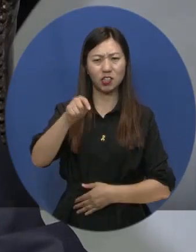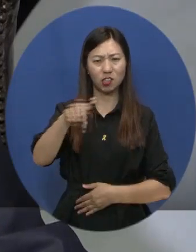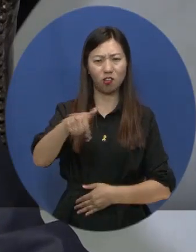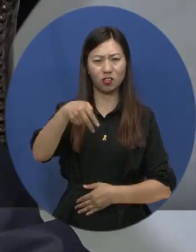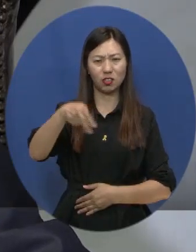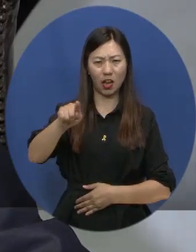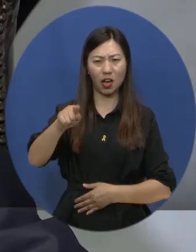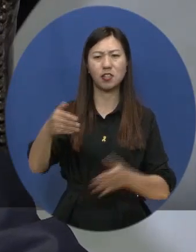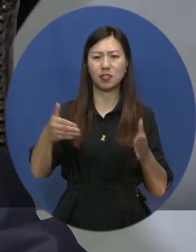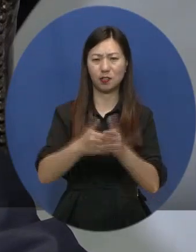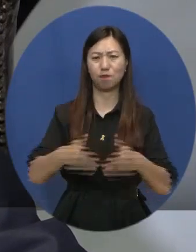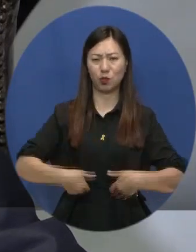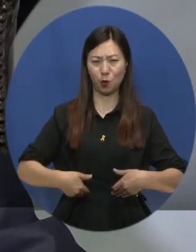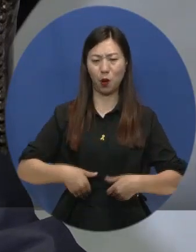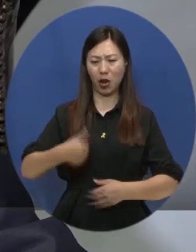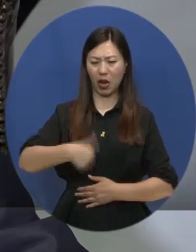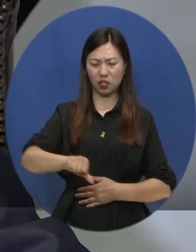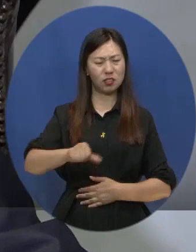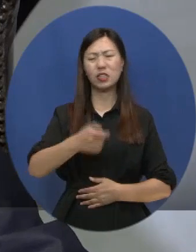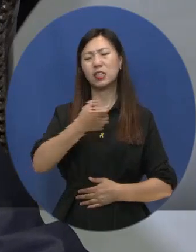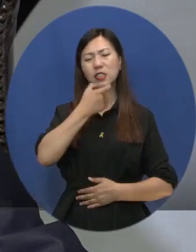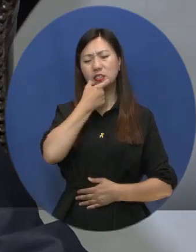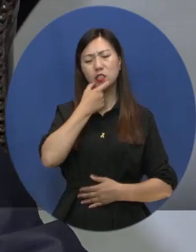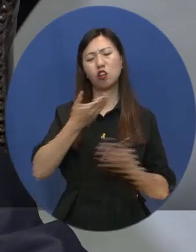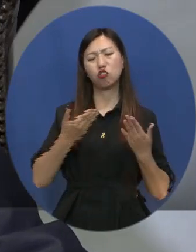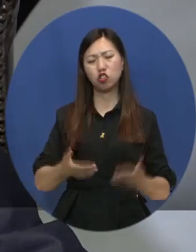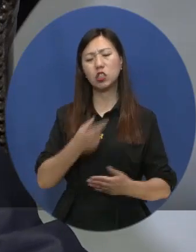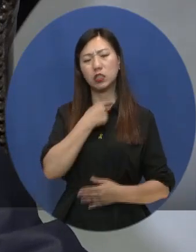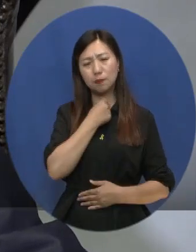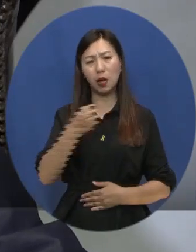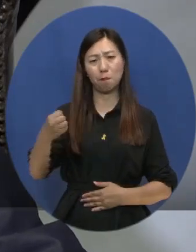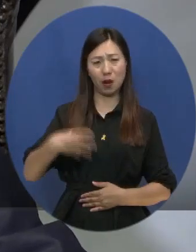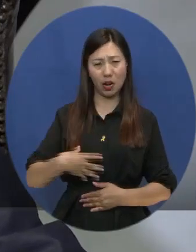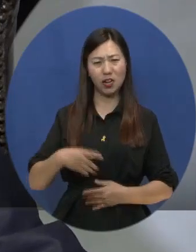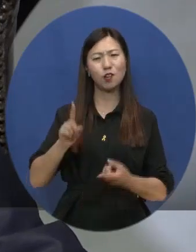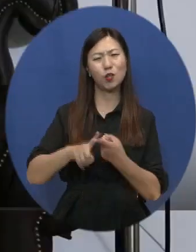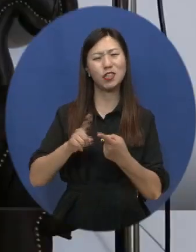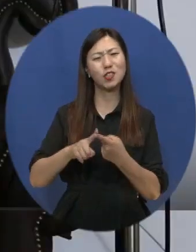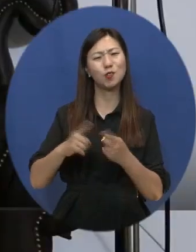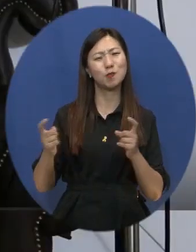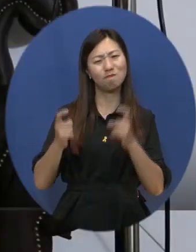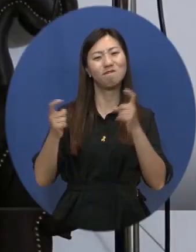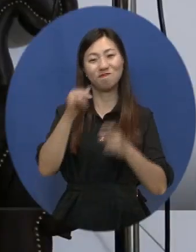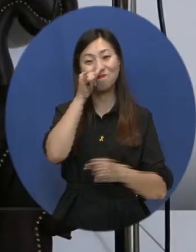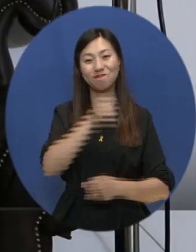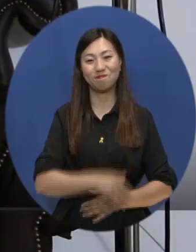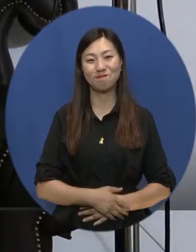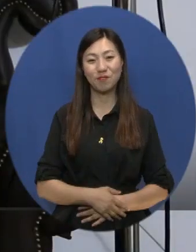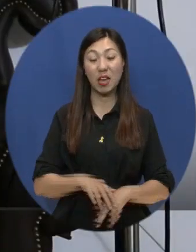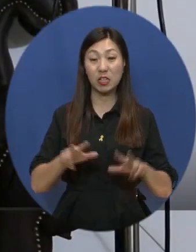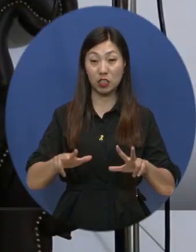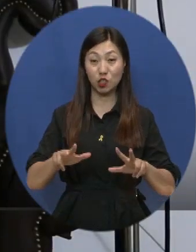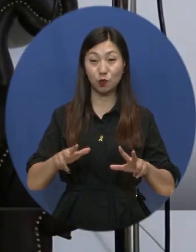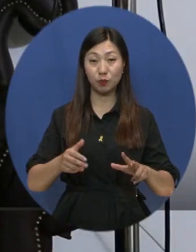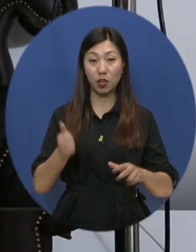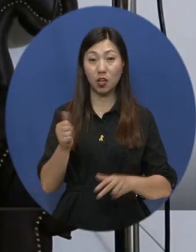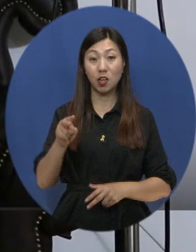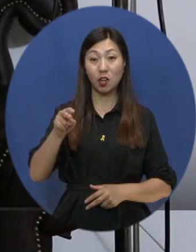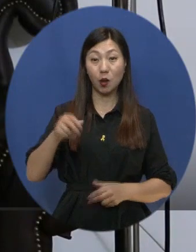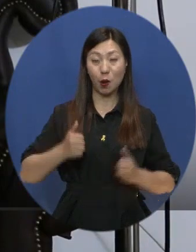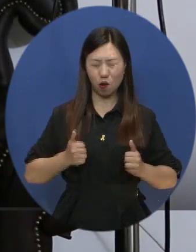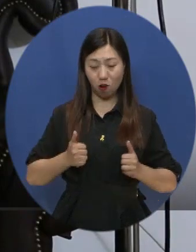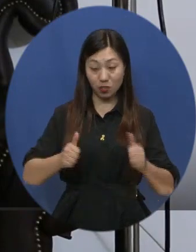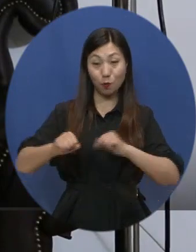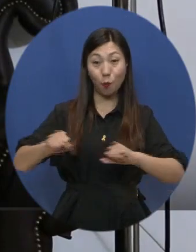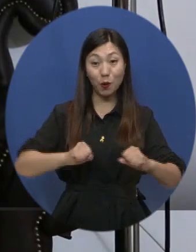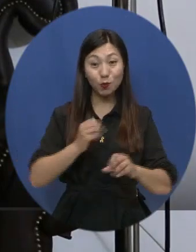된다. 아들 몸이 힘드니까 좀 쉬었다 하자. 아니다. 뭐 이런 거. 지금 열심히 혁과 아드님 활동 중에